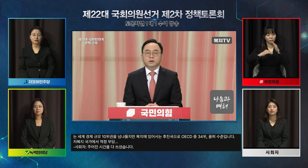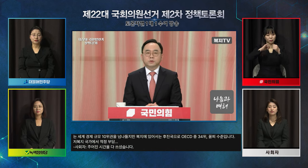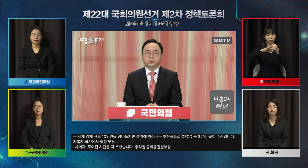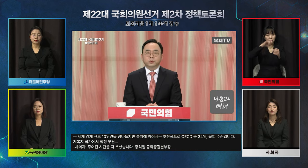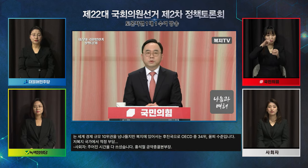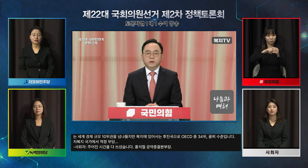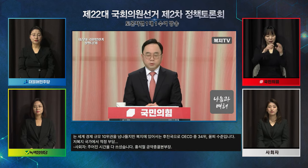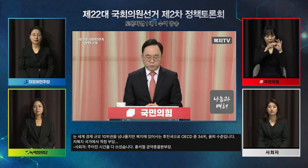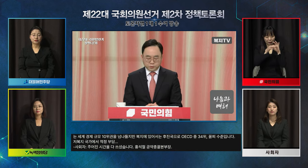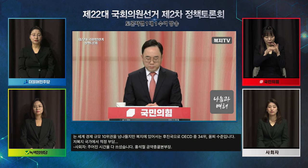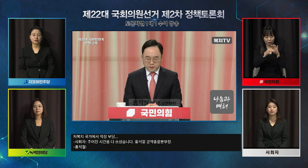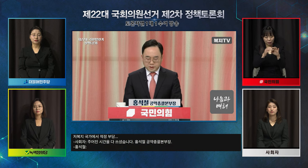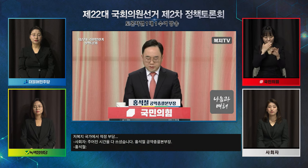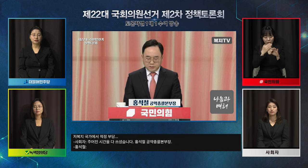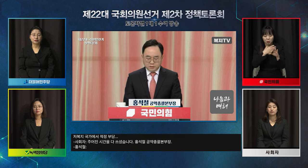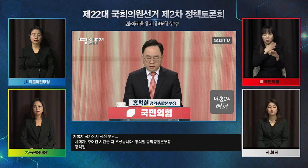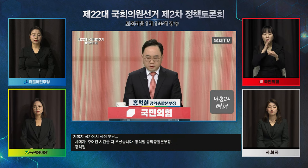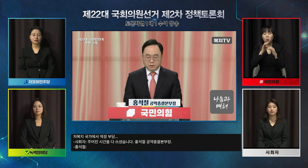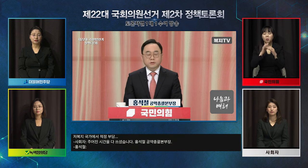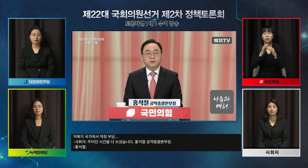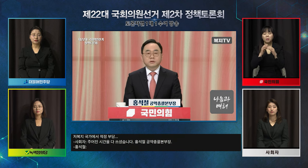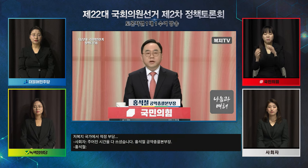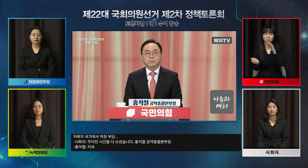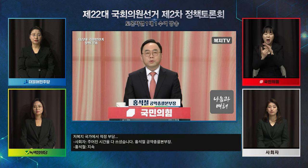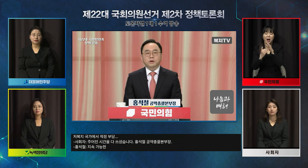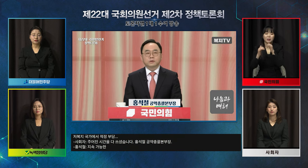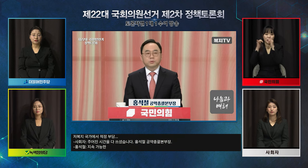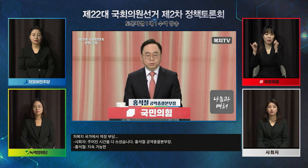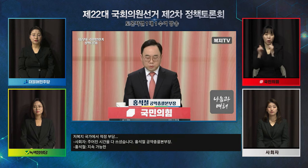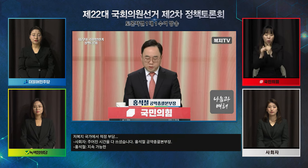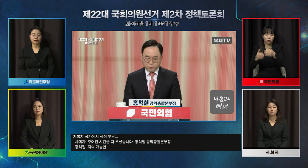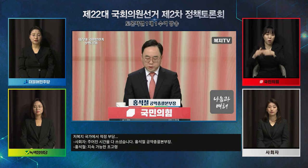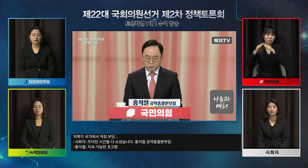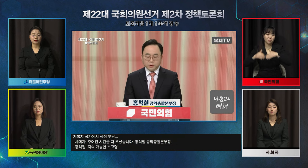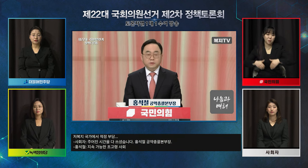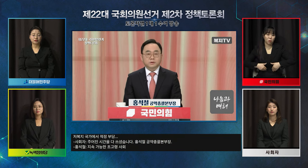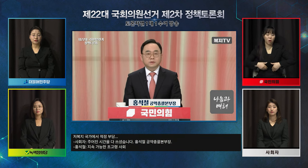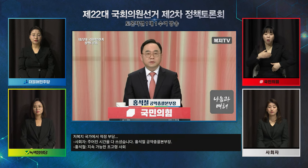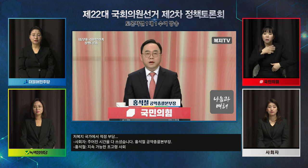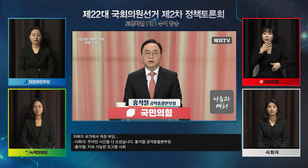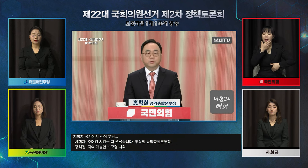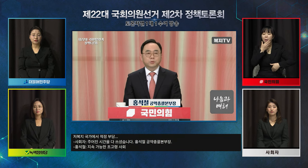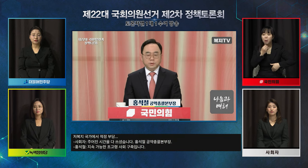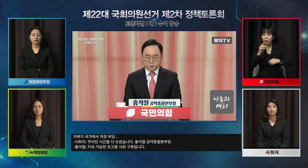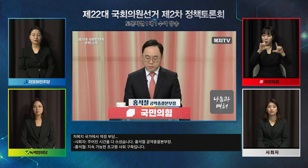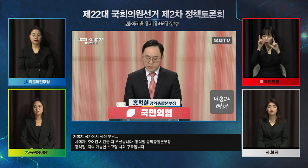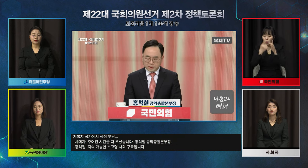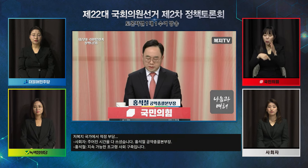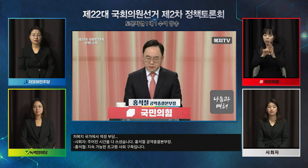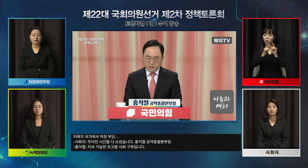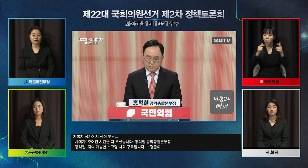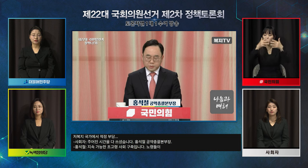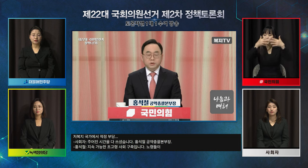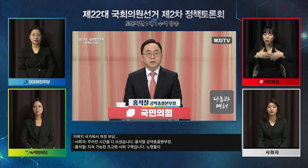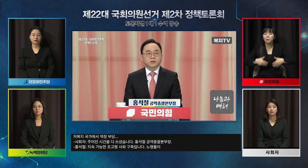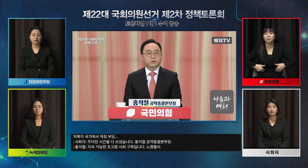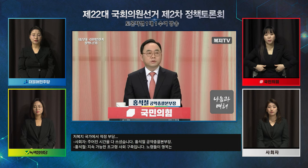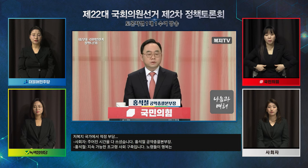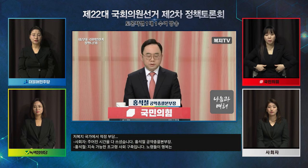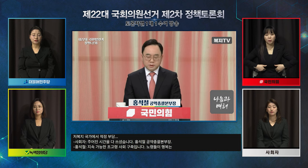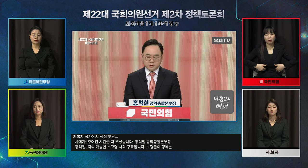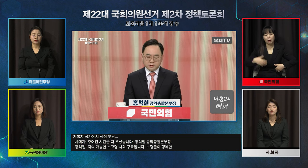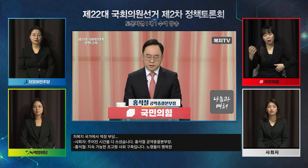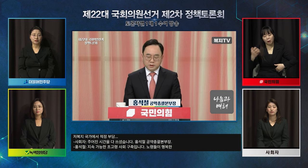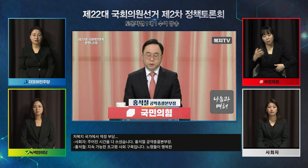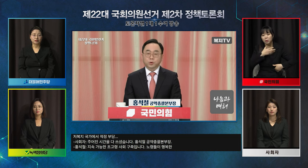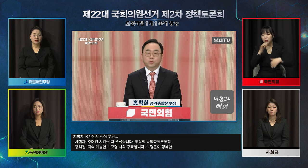지속가능한 초고령사의 구축입니다. 어르신들이 행복한 노후를 보내기 위해서는 다양한 조건이 필요합니다. 편찮으신